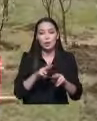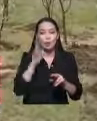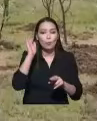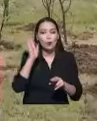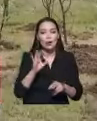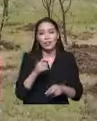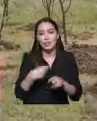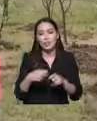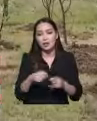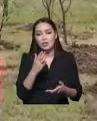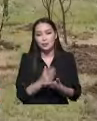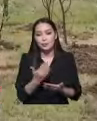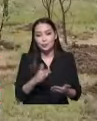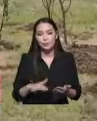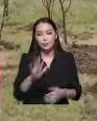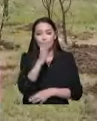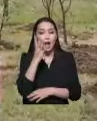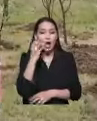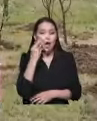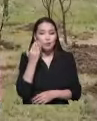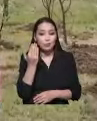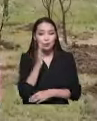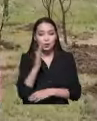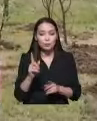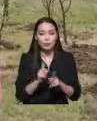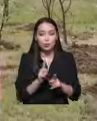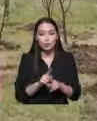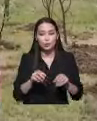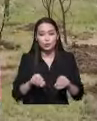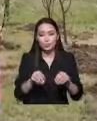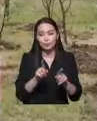дәл қазір алма ағашын 10-15 шақты ектік, және қазу студенттерінің